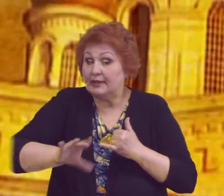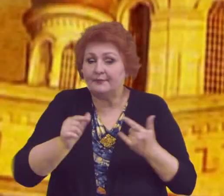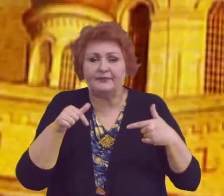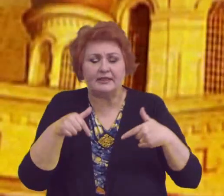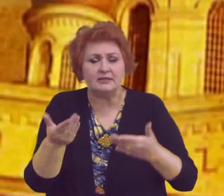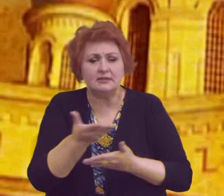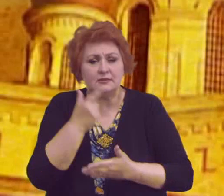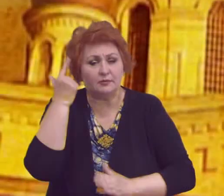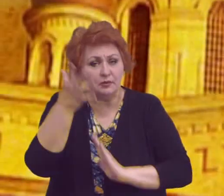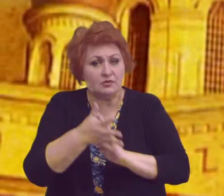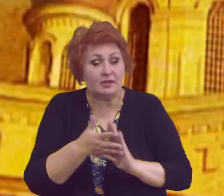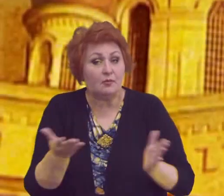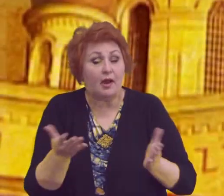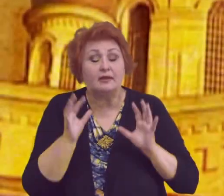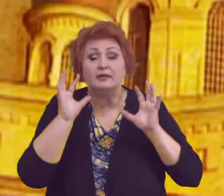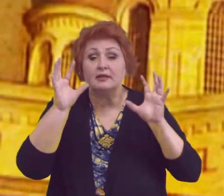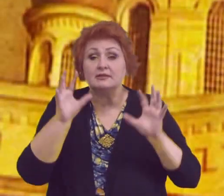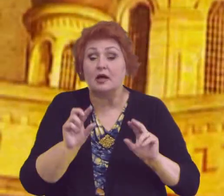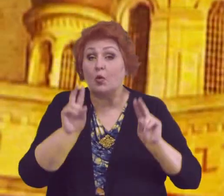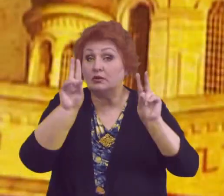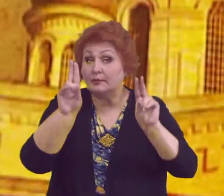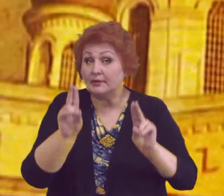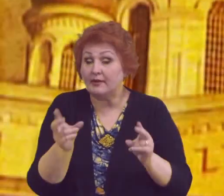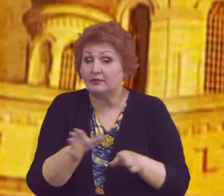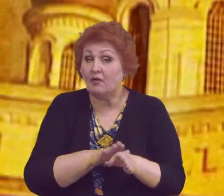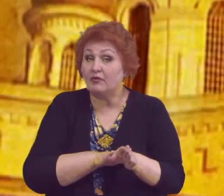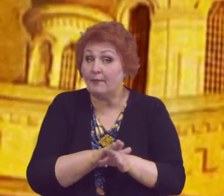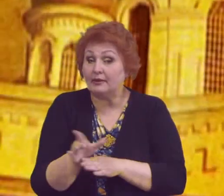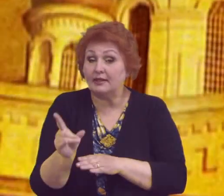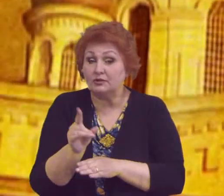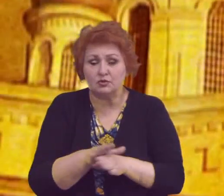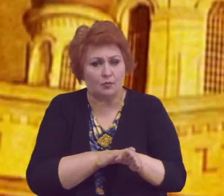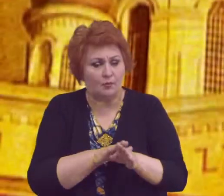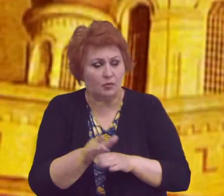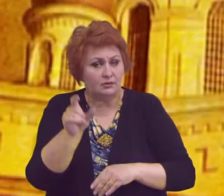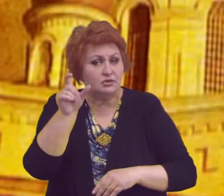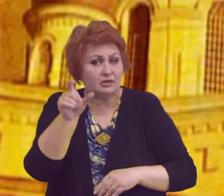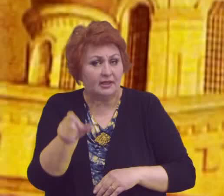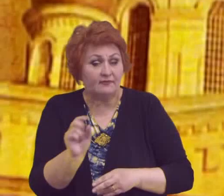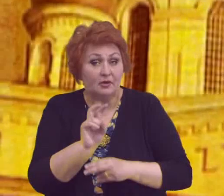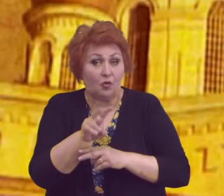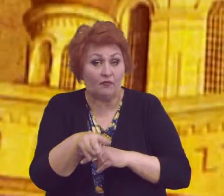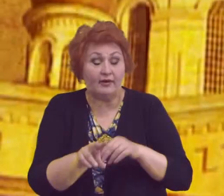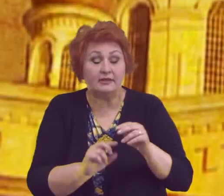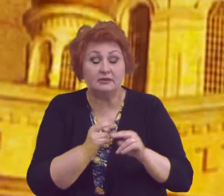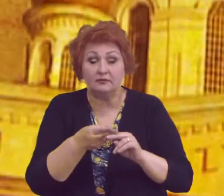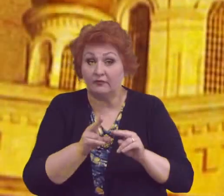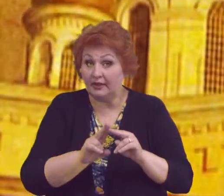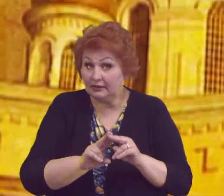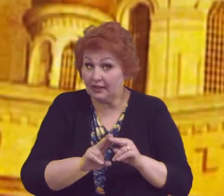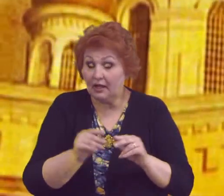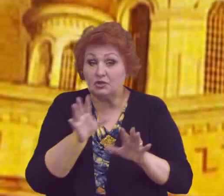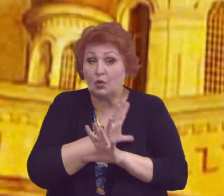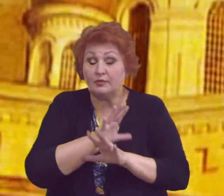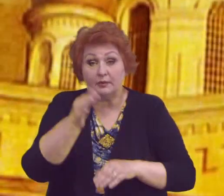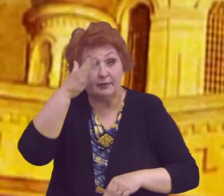Именно здесь мы узнаем, какие законы и правила надо соблюдать человеку, чтобы полноценным гражданином войти в Царствие Божие, чтобы